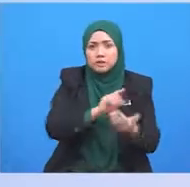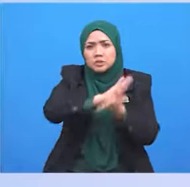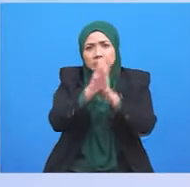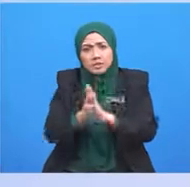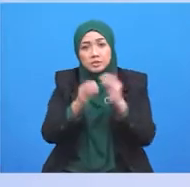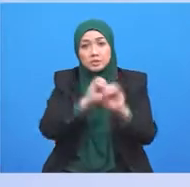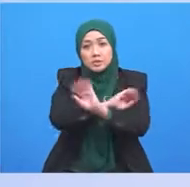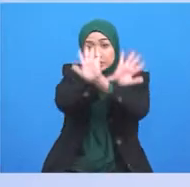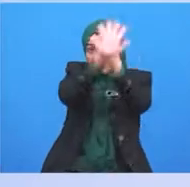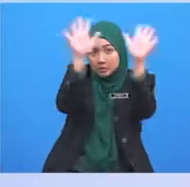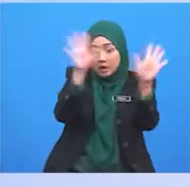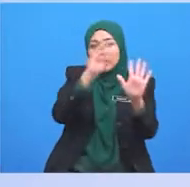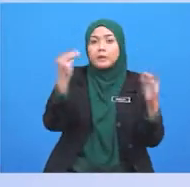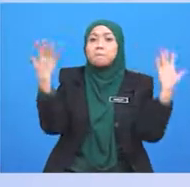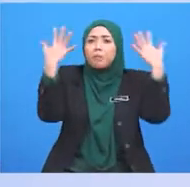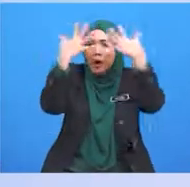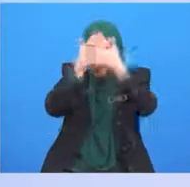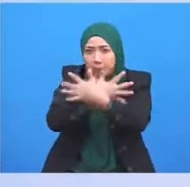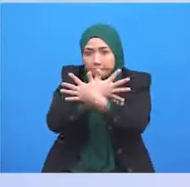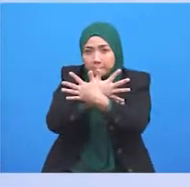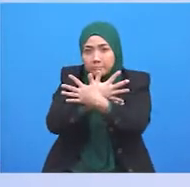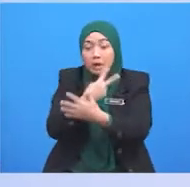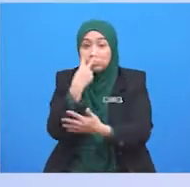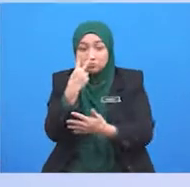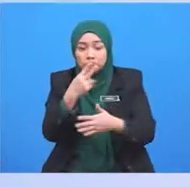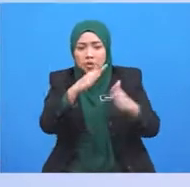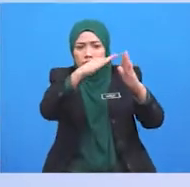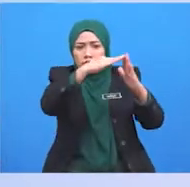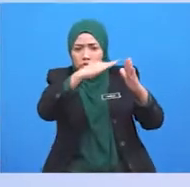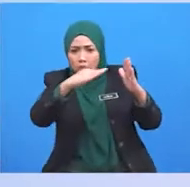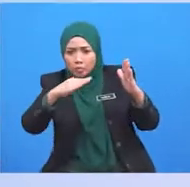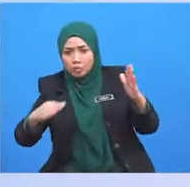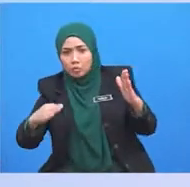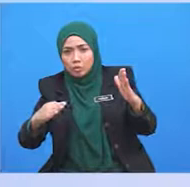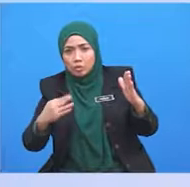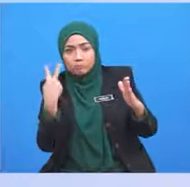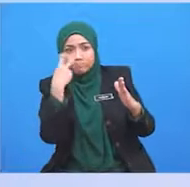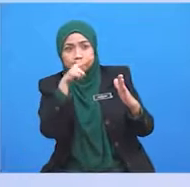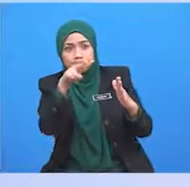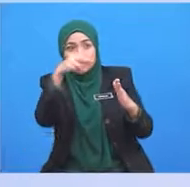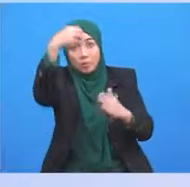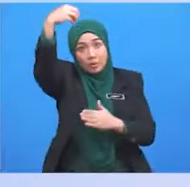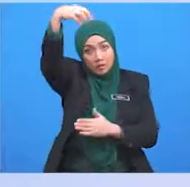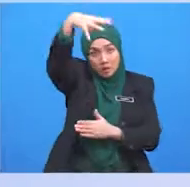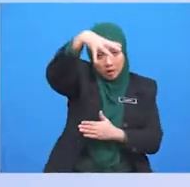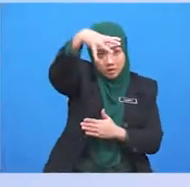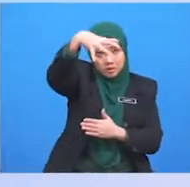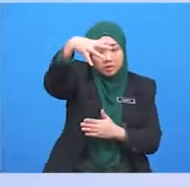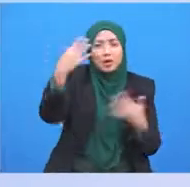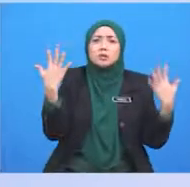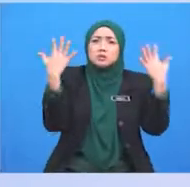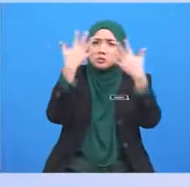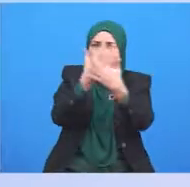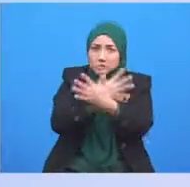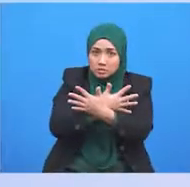di atas paksinya yang condong menyebabkan bahagian yang menghadap matahari mengalami waktu siang,